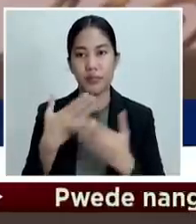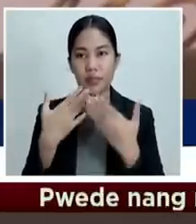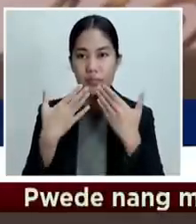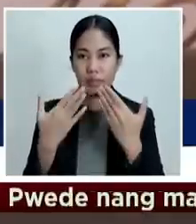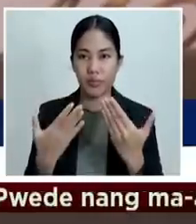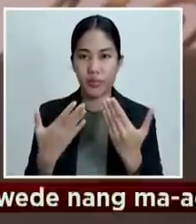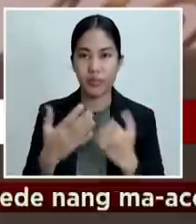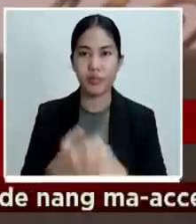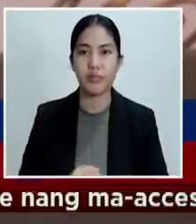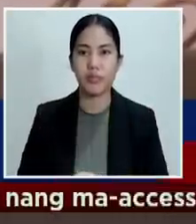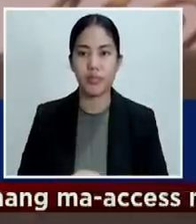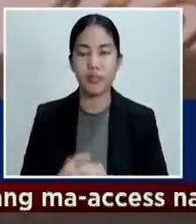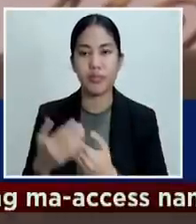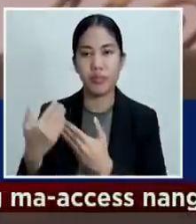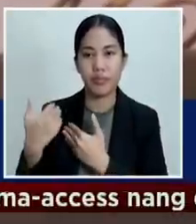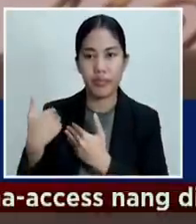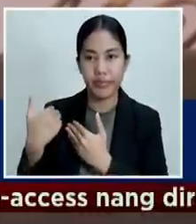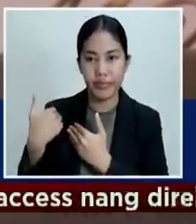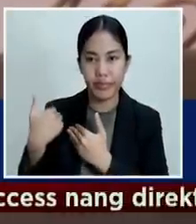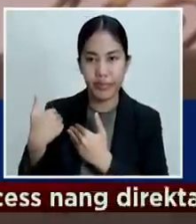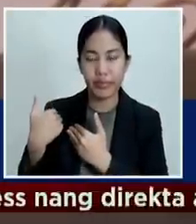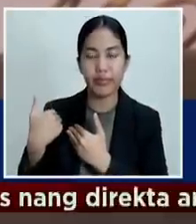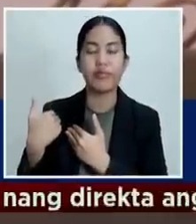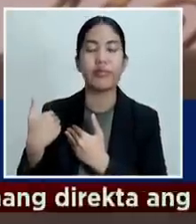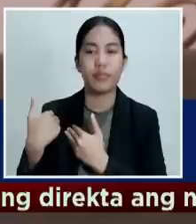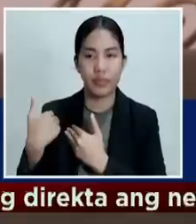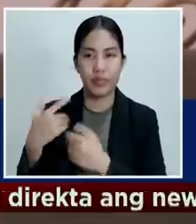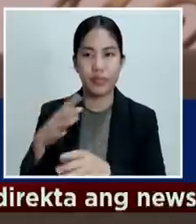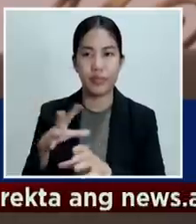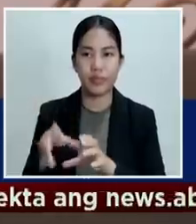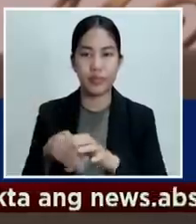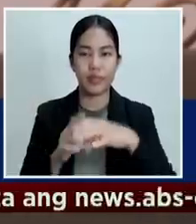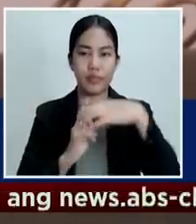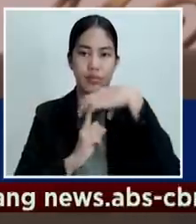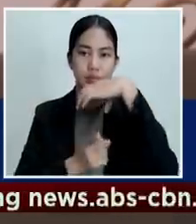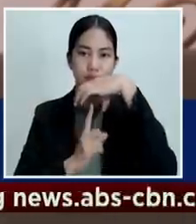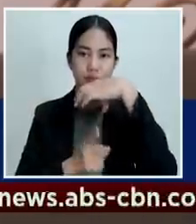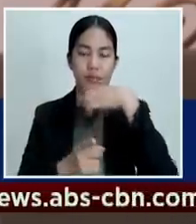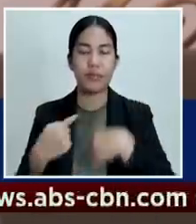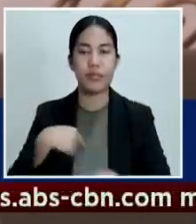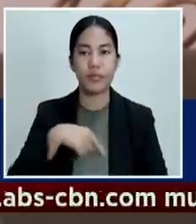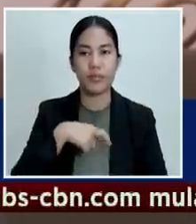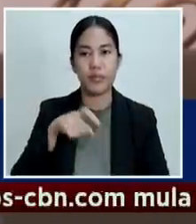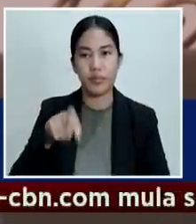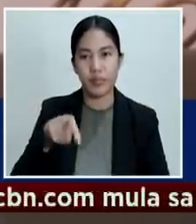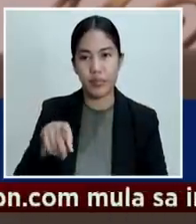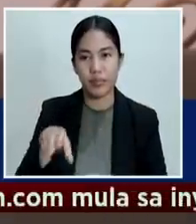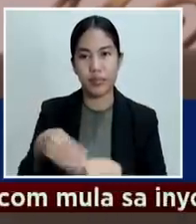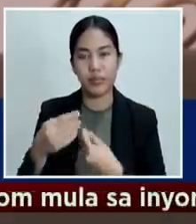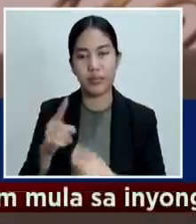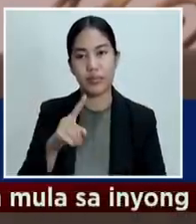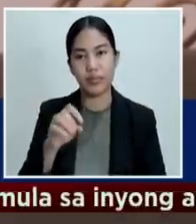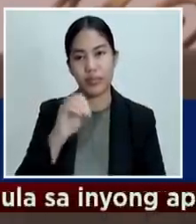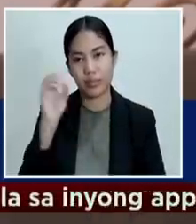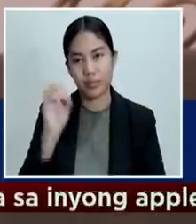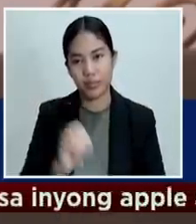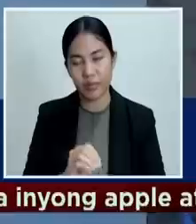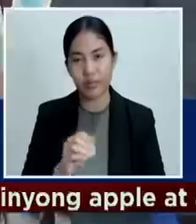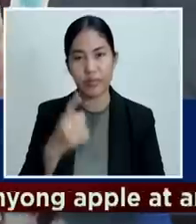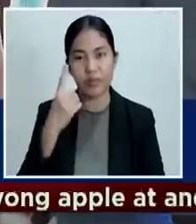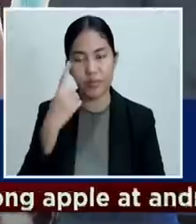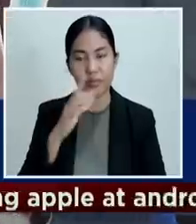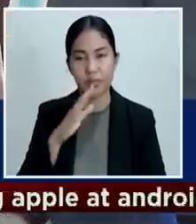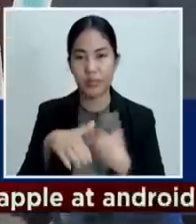it's a responsibility ang pagiging kapamilya. Kailangan po namin ibigay ang 110% namin sa lahat ng mga